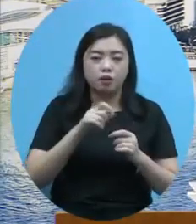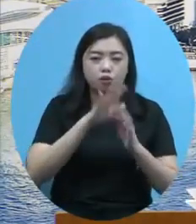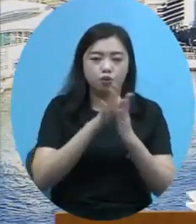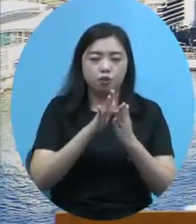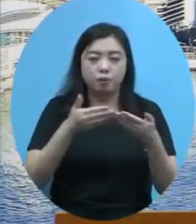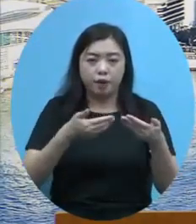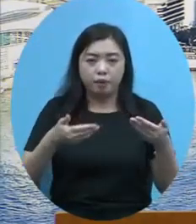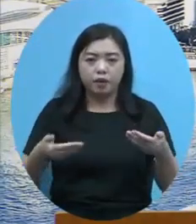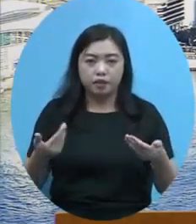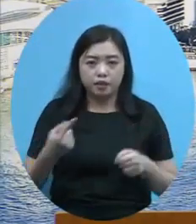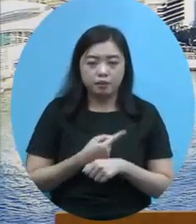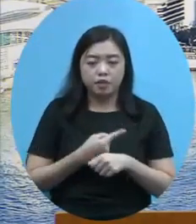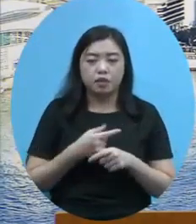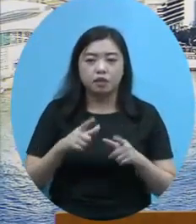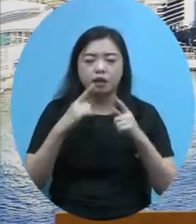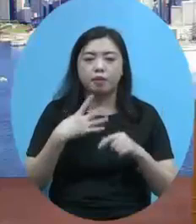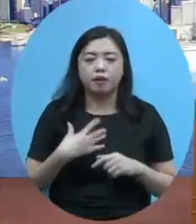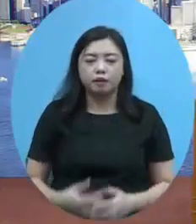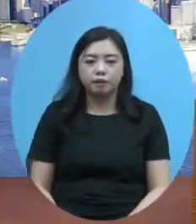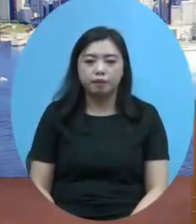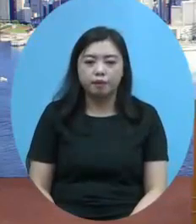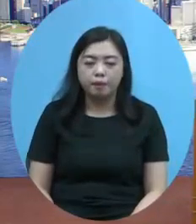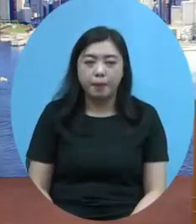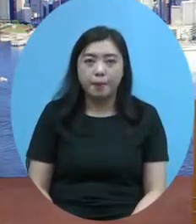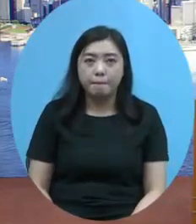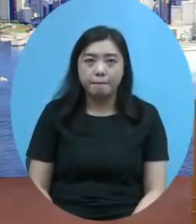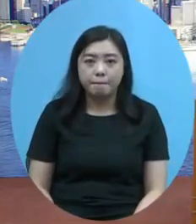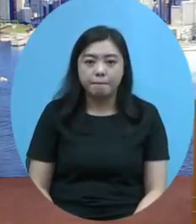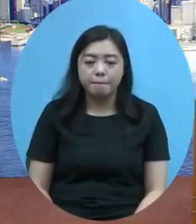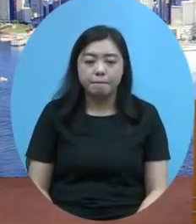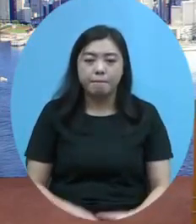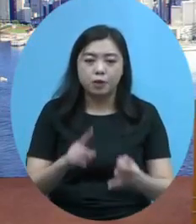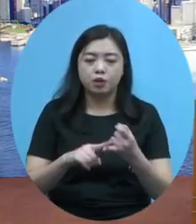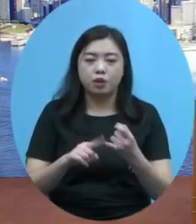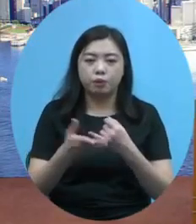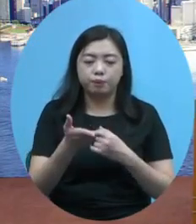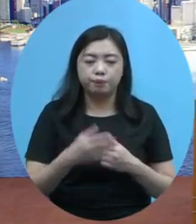果咧，暫時都仲未有。 下一位，我哋答埋最後嗰位